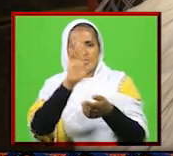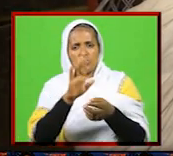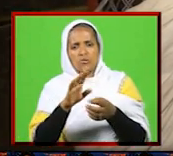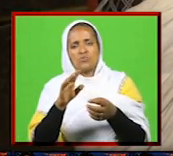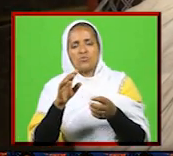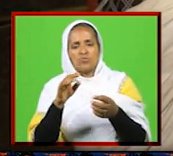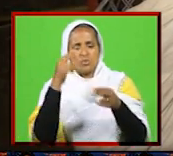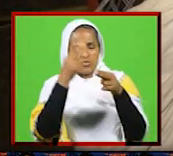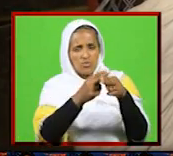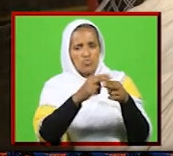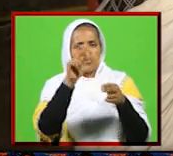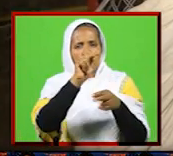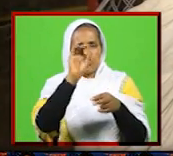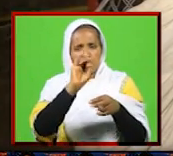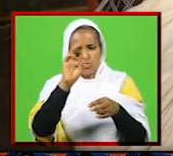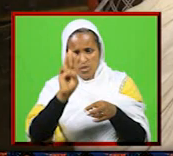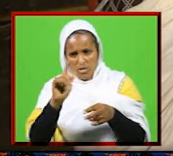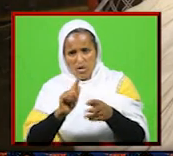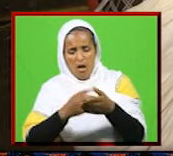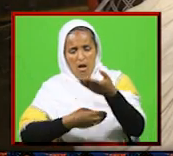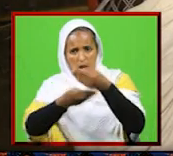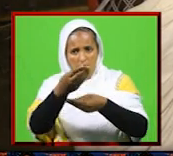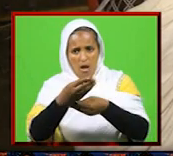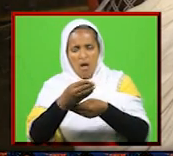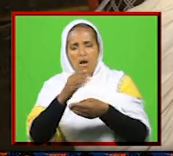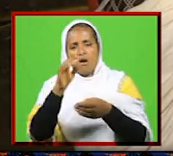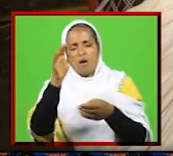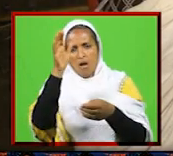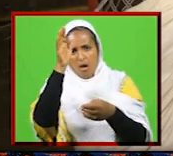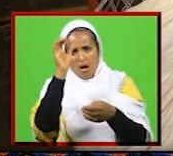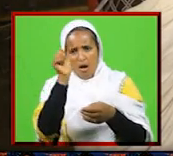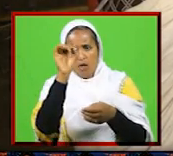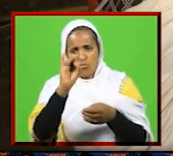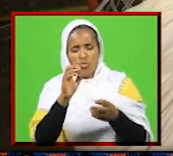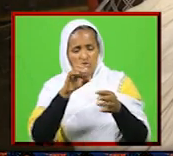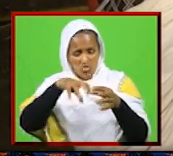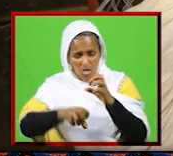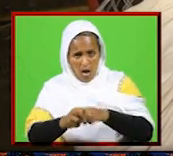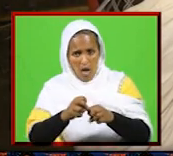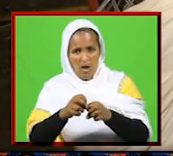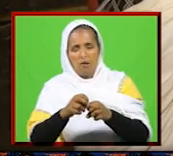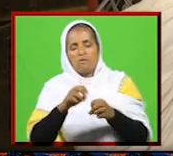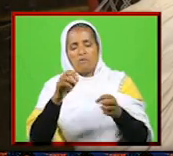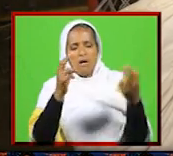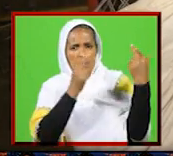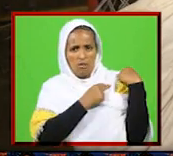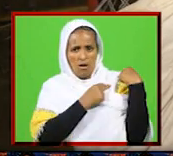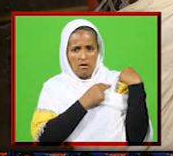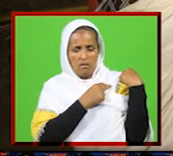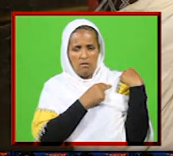አቅኙ ጅሩወሰን ወብእሲቱ ድሉስና አልቦ ጭቃ ወአልቦ